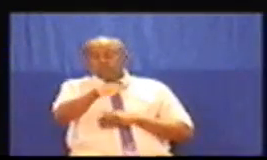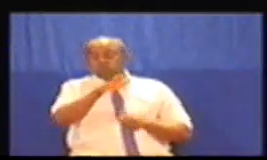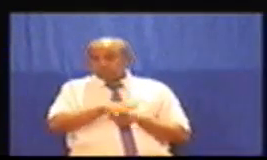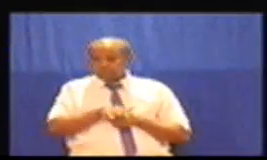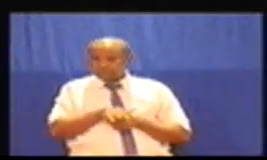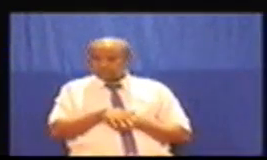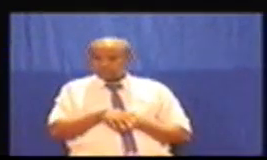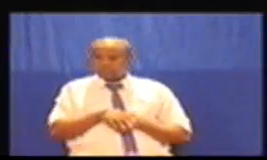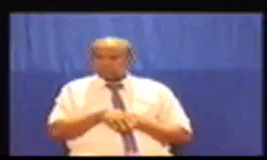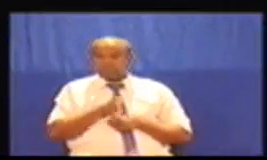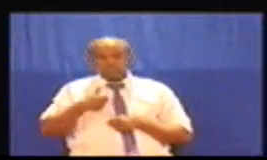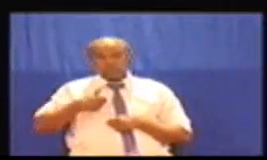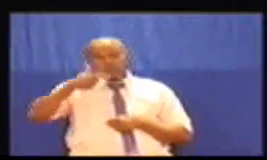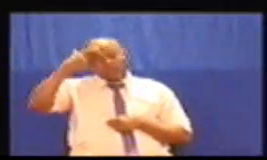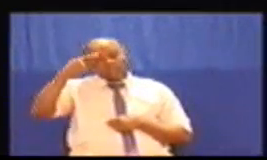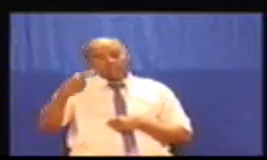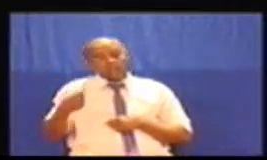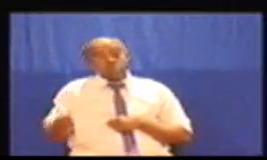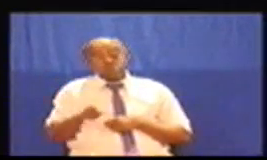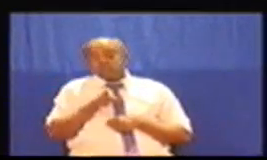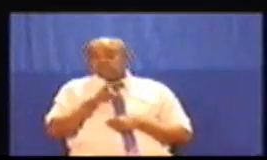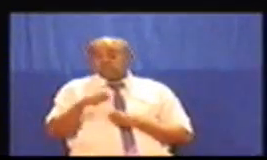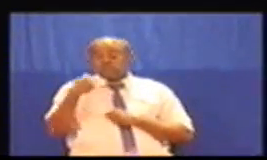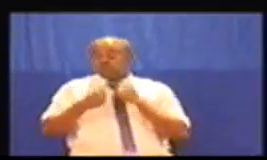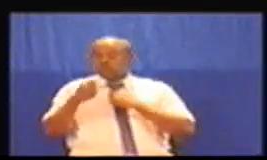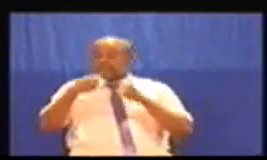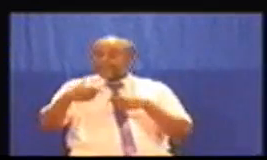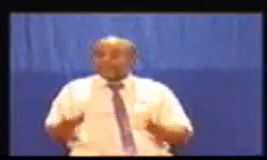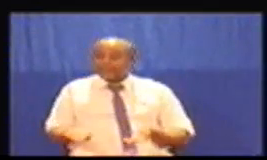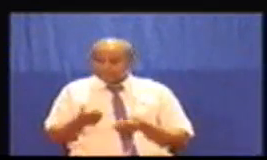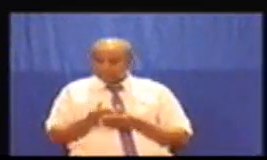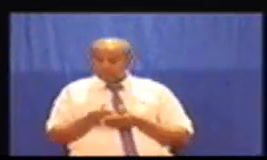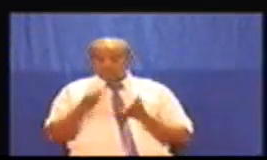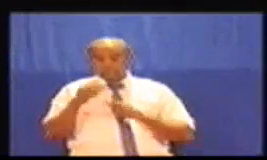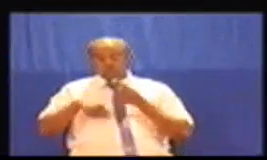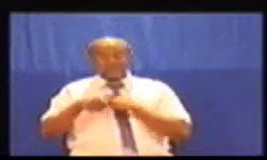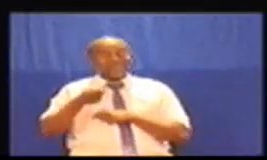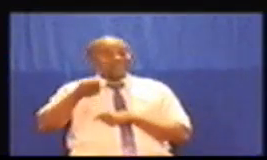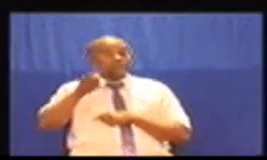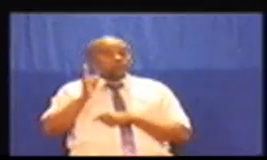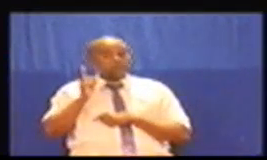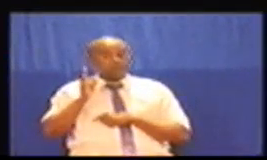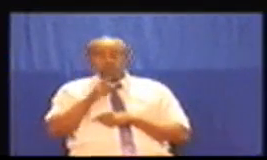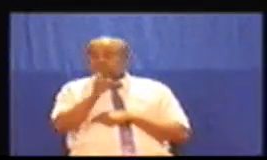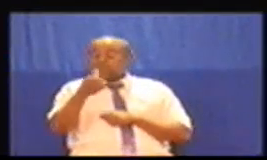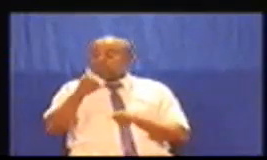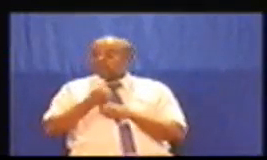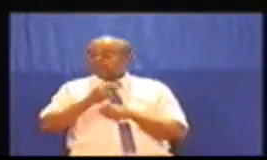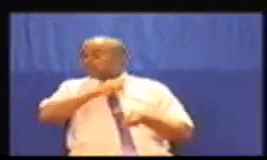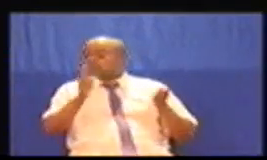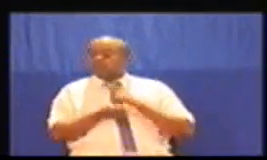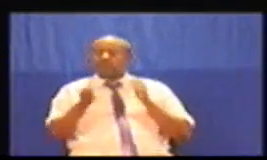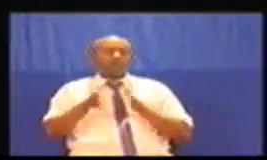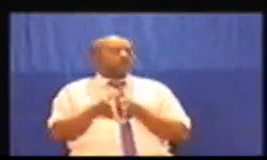mahakama. Tunaamini kabisa zoezi hili litaendelea, lakini mnaingia katika historia kama watu ambao mmefanya mabadiliko makubwa